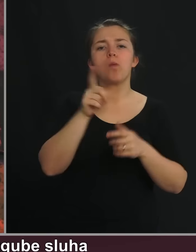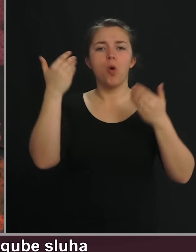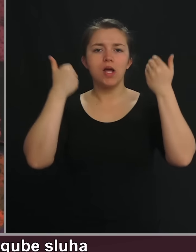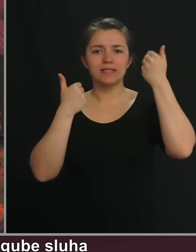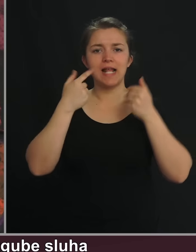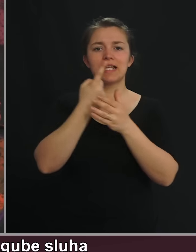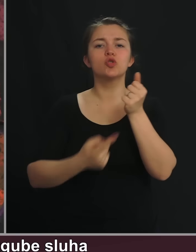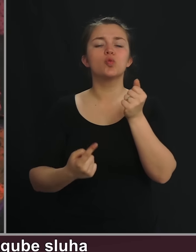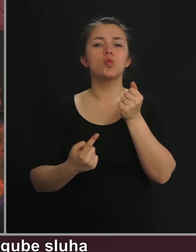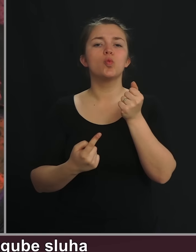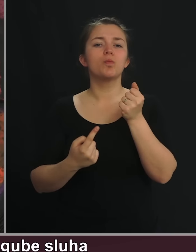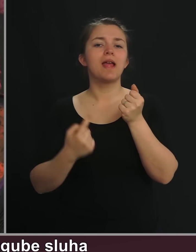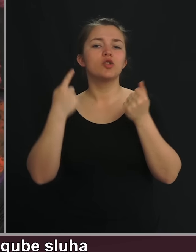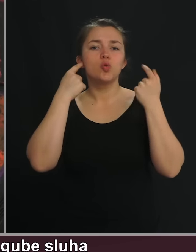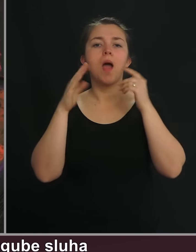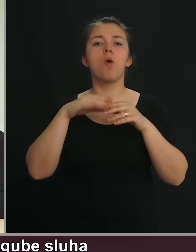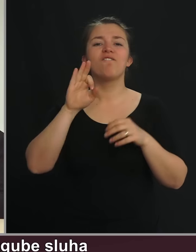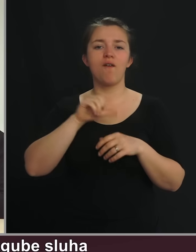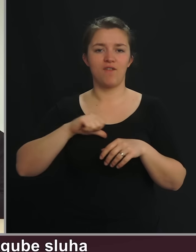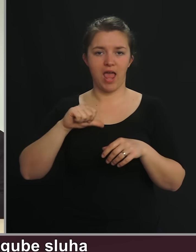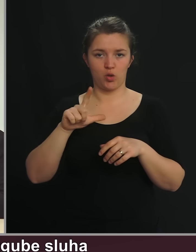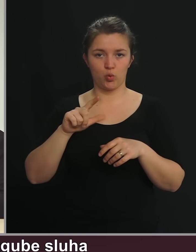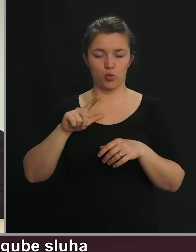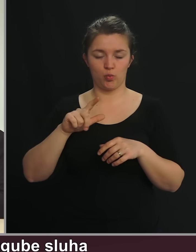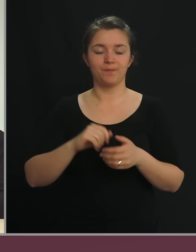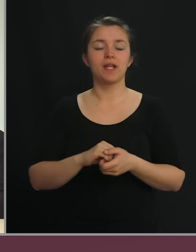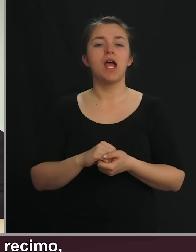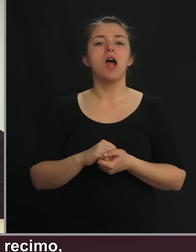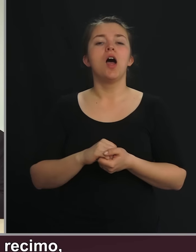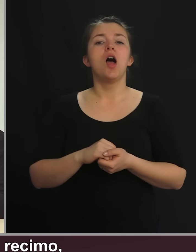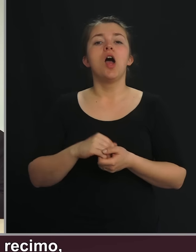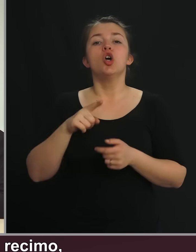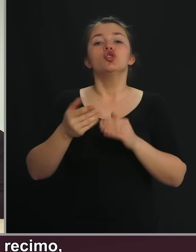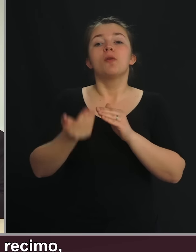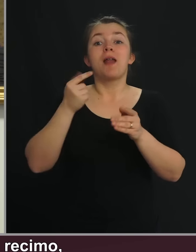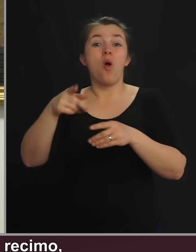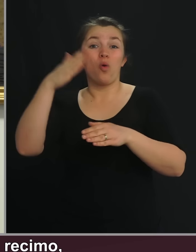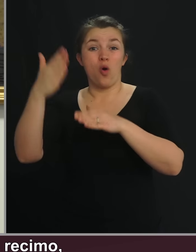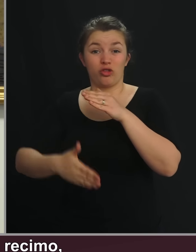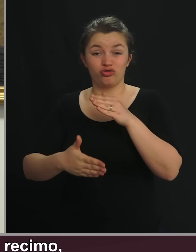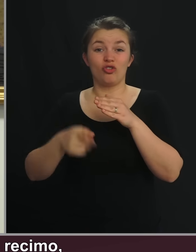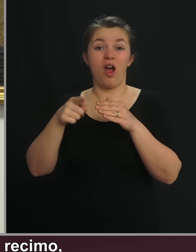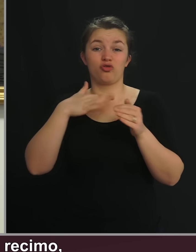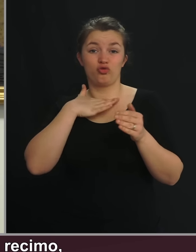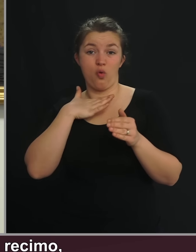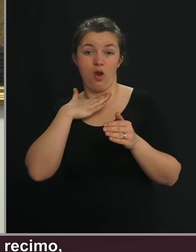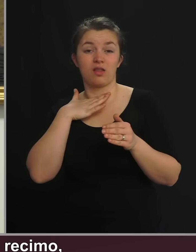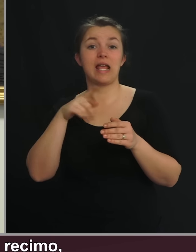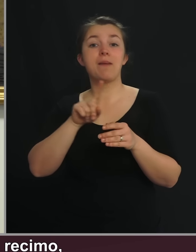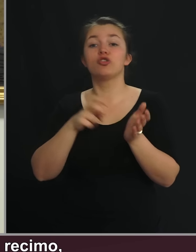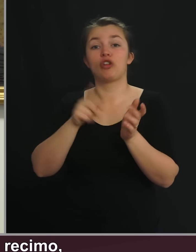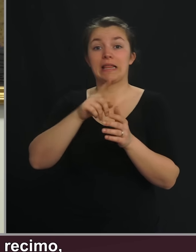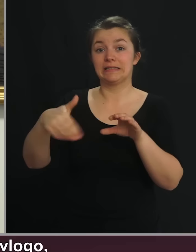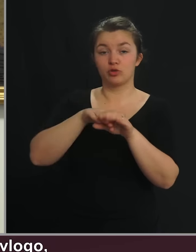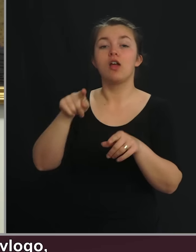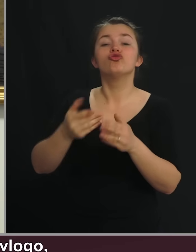z izračunom obojstranske izgube sluha po Fowlerju. Dobro je, da čim prej, tudi recimo on, ko konča šolanje, pa se